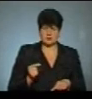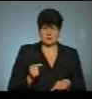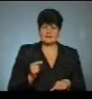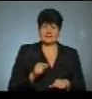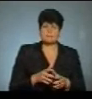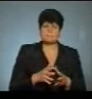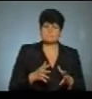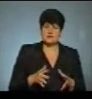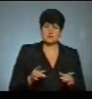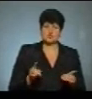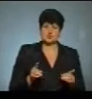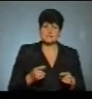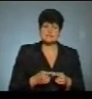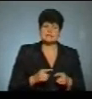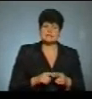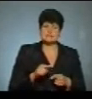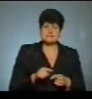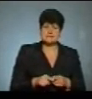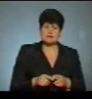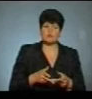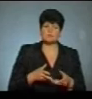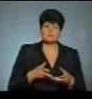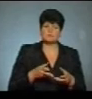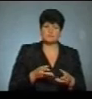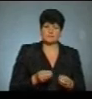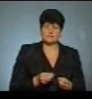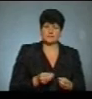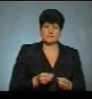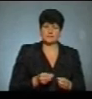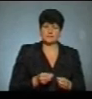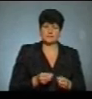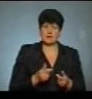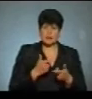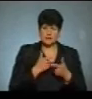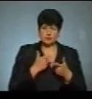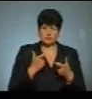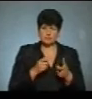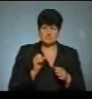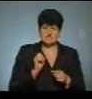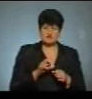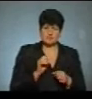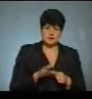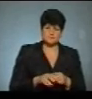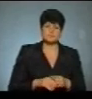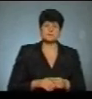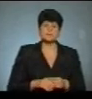що це підживлюється негативними інформаційними